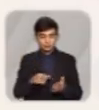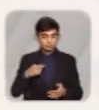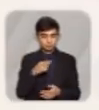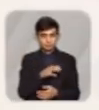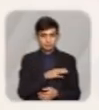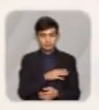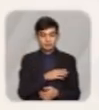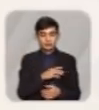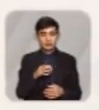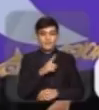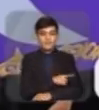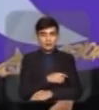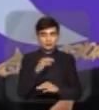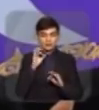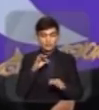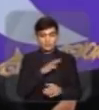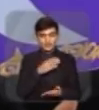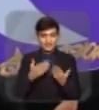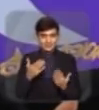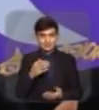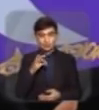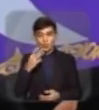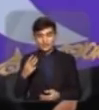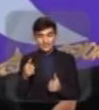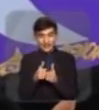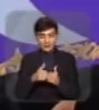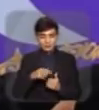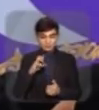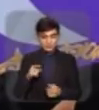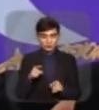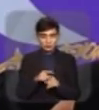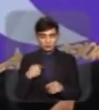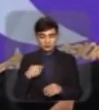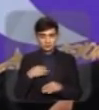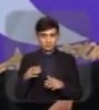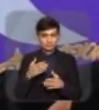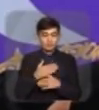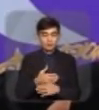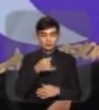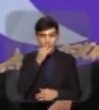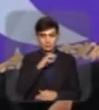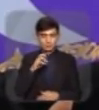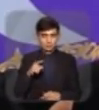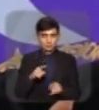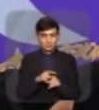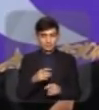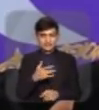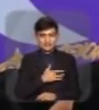ну, медэксперты сказали, что даже если бы скорая была бы рядом, ничего бы не смогли бы сделать. В сердце, да, удар? Прям в сердце